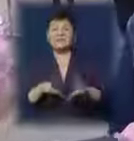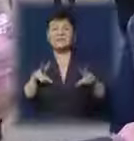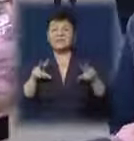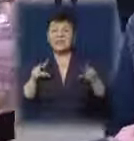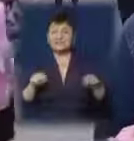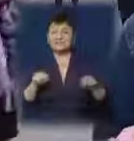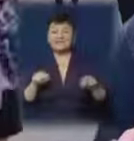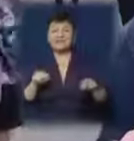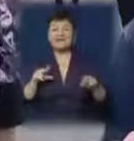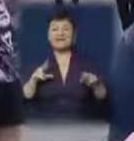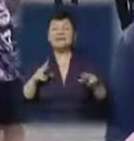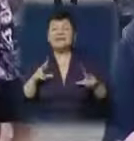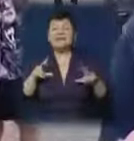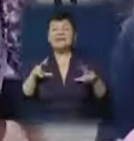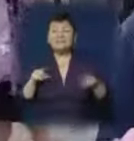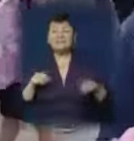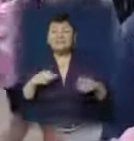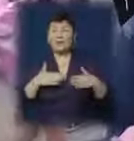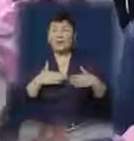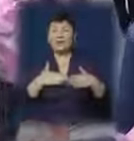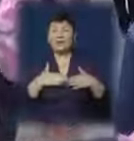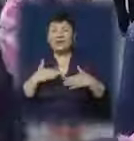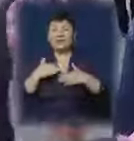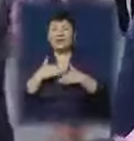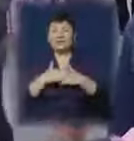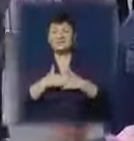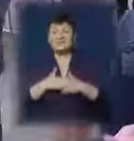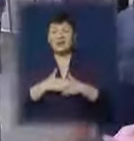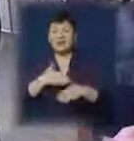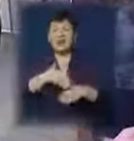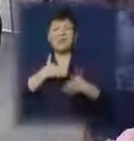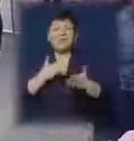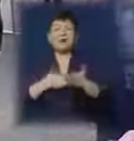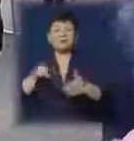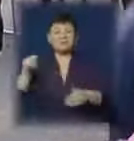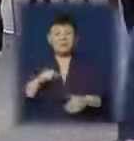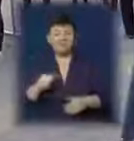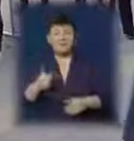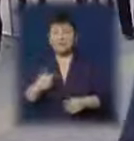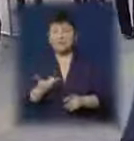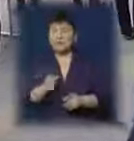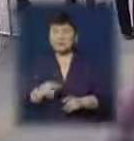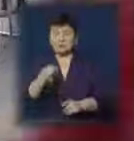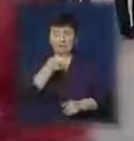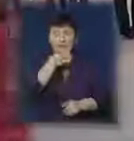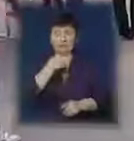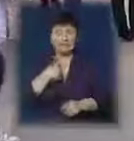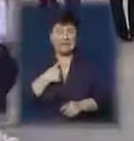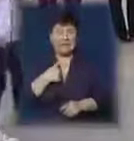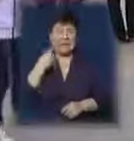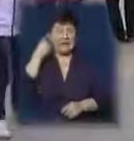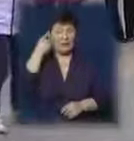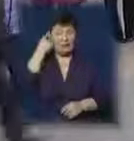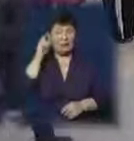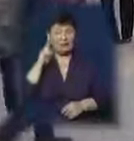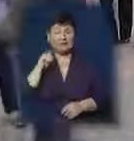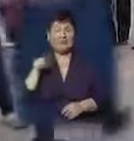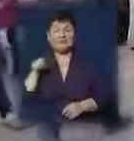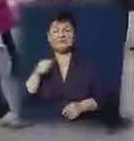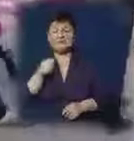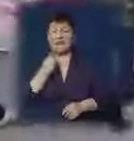що люди це люблять свято, ходять вечором Пасху святити. Мені це дуже свято подобається. І я думаю, що ця писанка